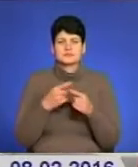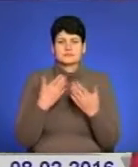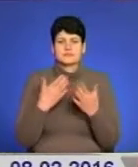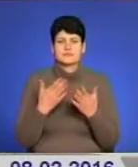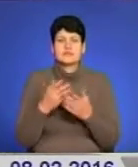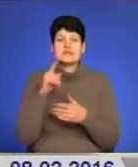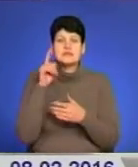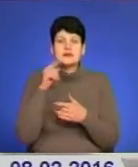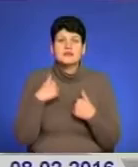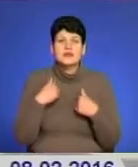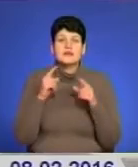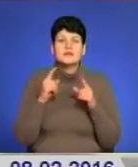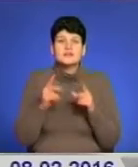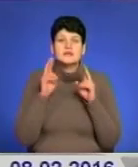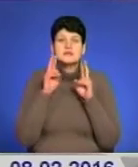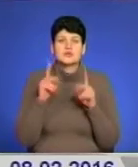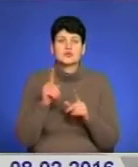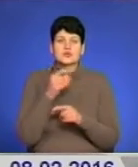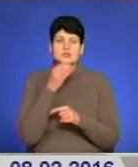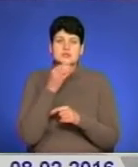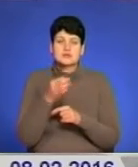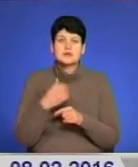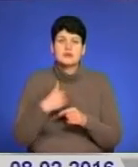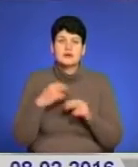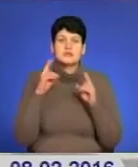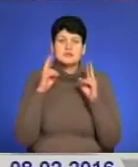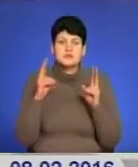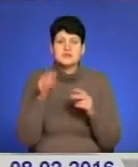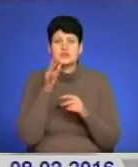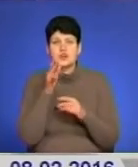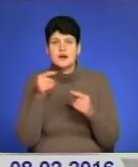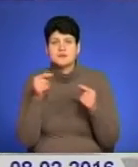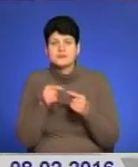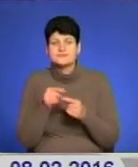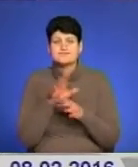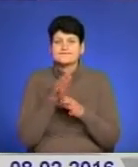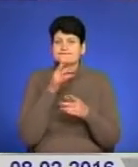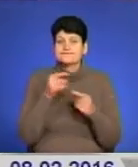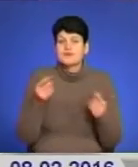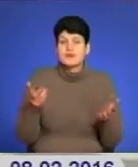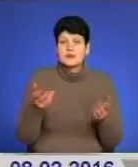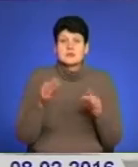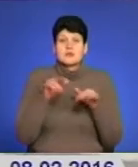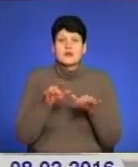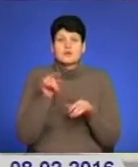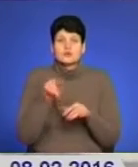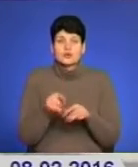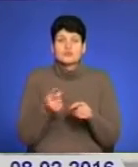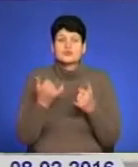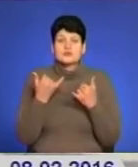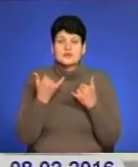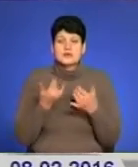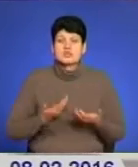я навіть не знаю, що сказати. Я не знаю, на часі, не на часі. Справа в тому, що жити зараз так дуже